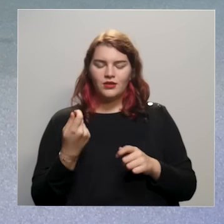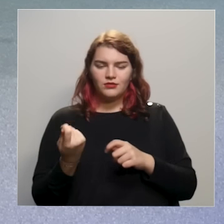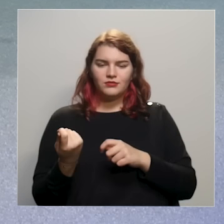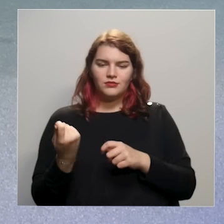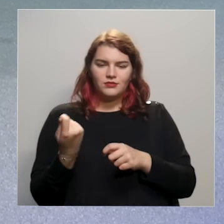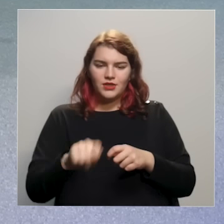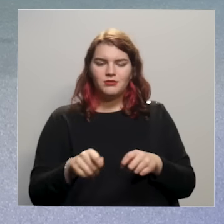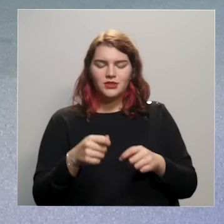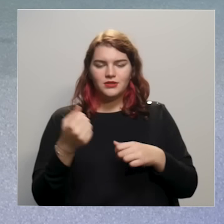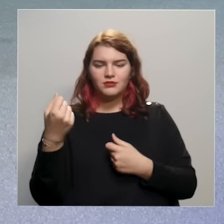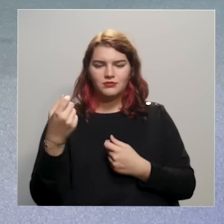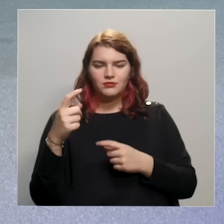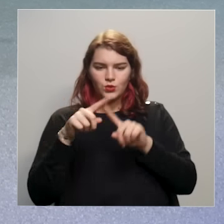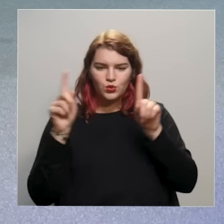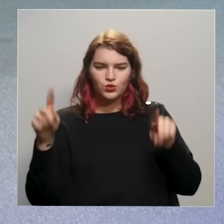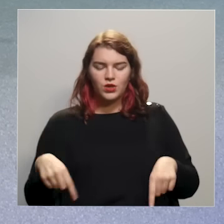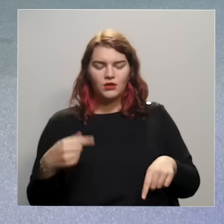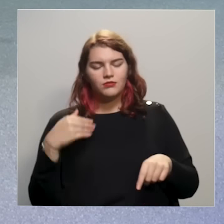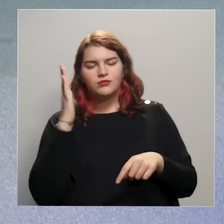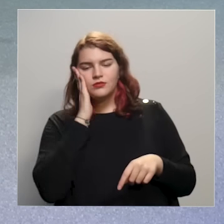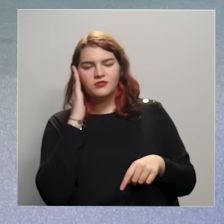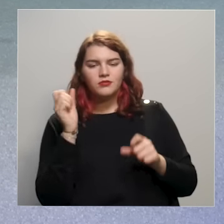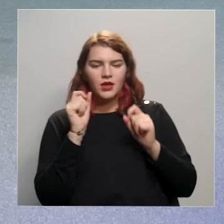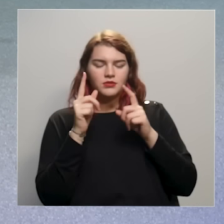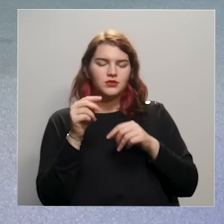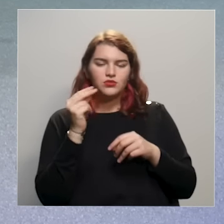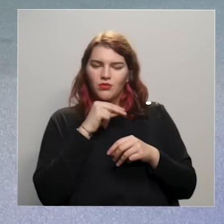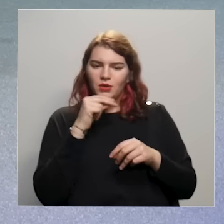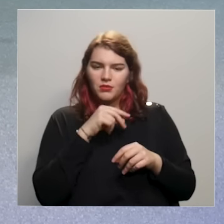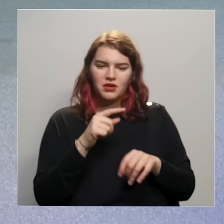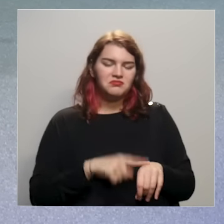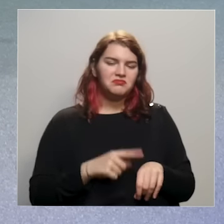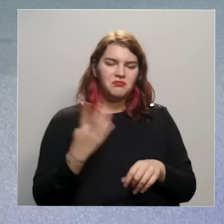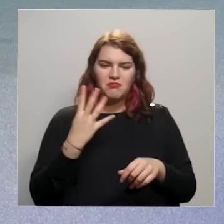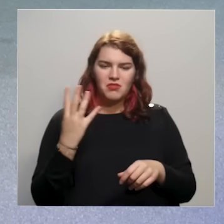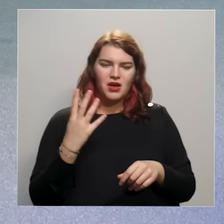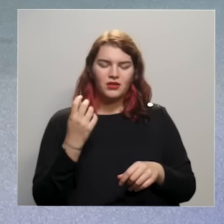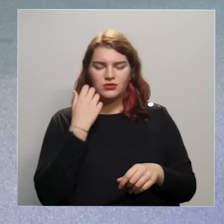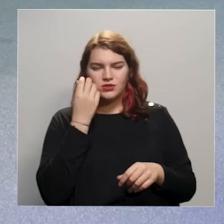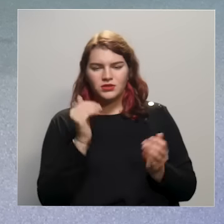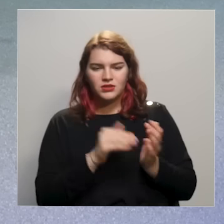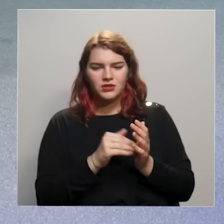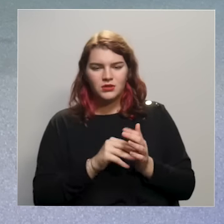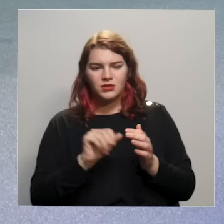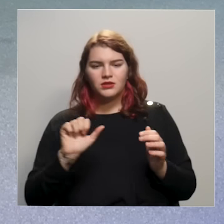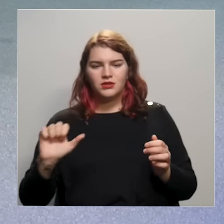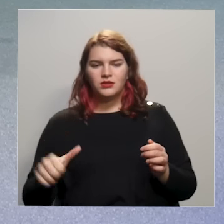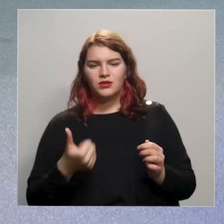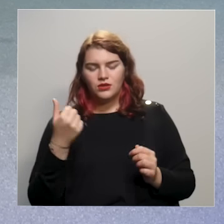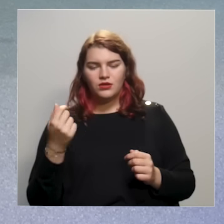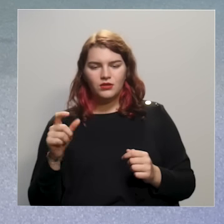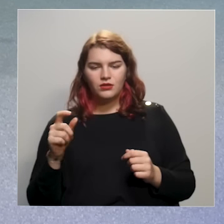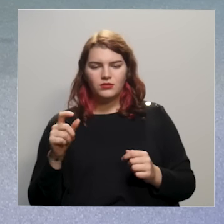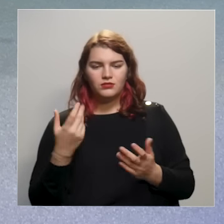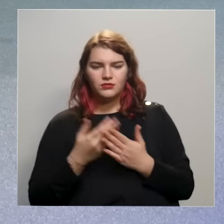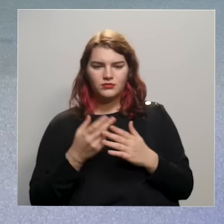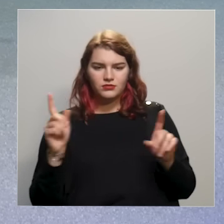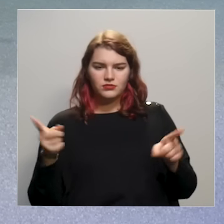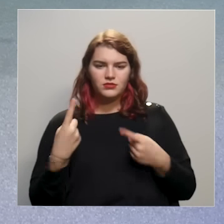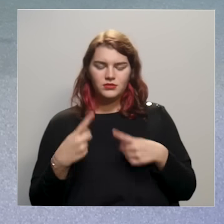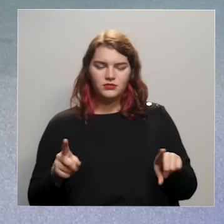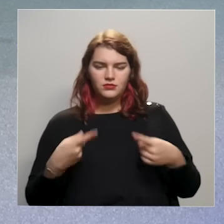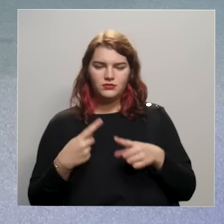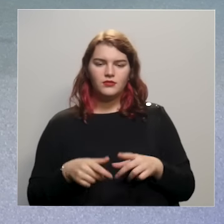în ușă. No, intrați. M-am culcat, m-am trezit după masa pe la 4, când trebuia să mă duc iarăși, a doua seară la cântat.